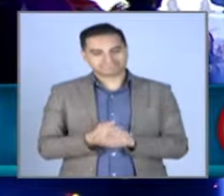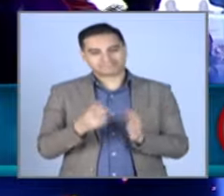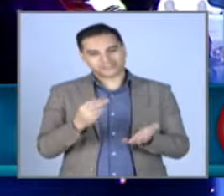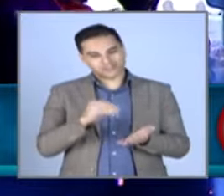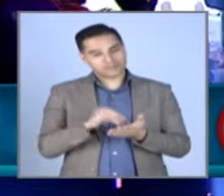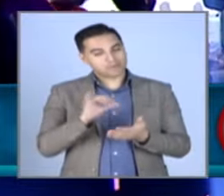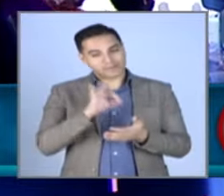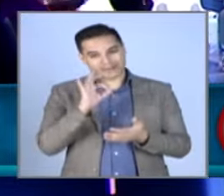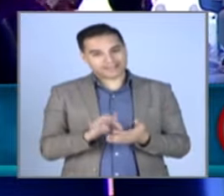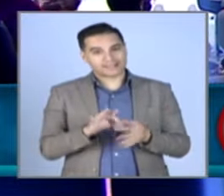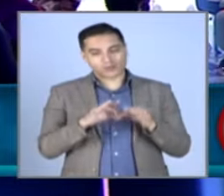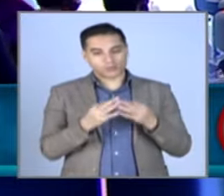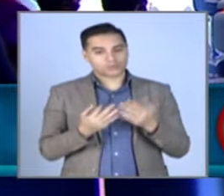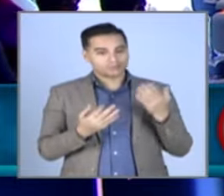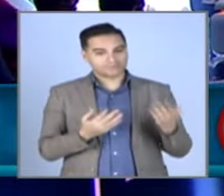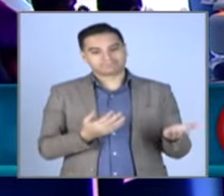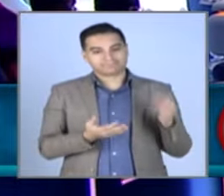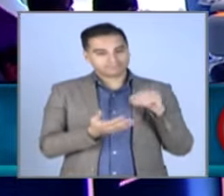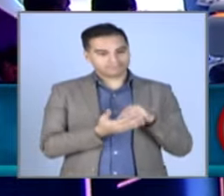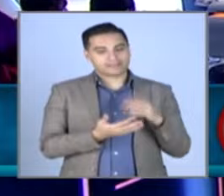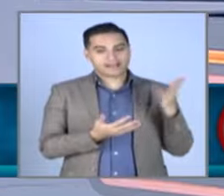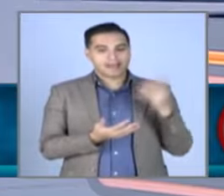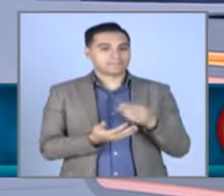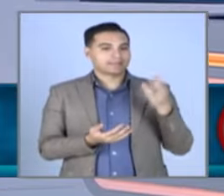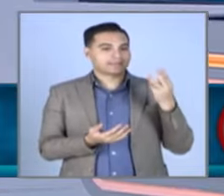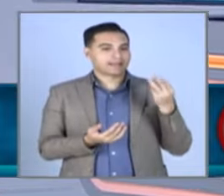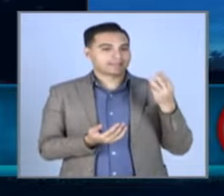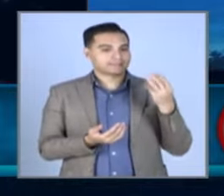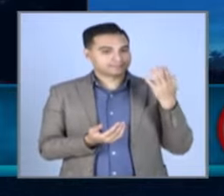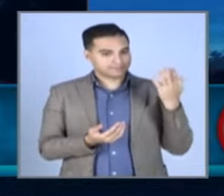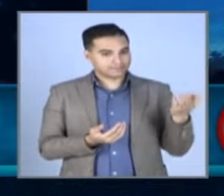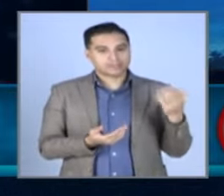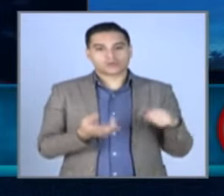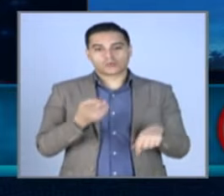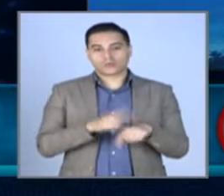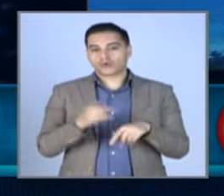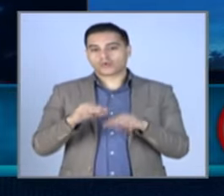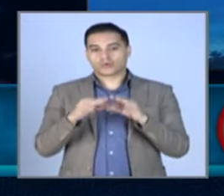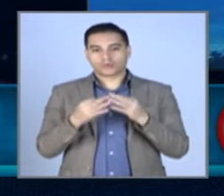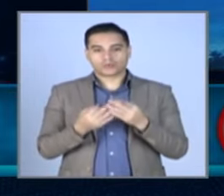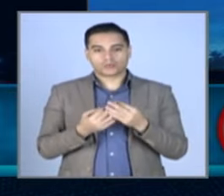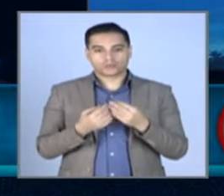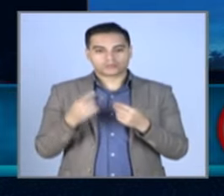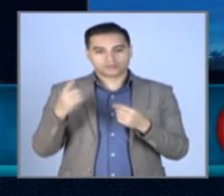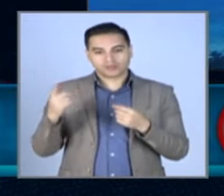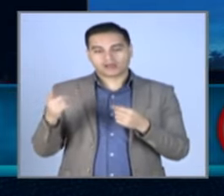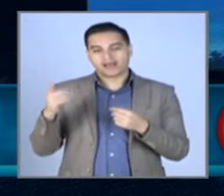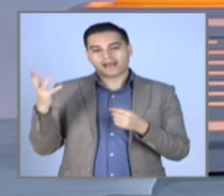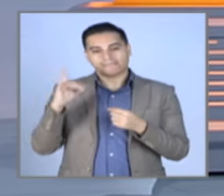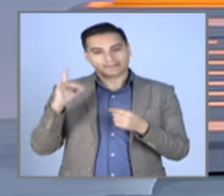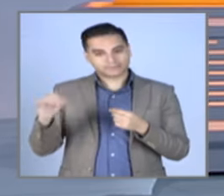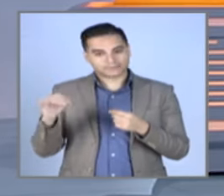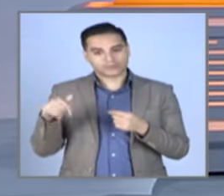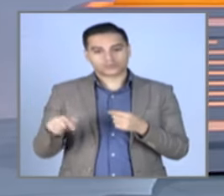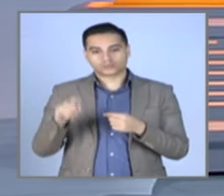20 نقطة مهمين جداً لعائلة البسيوني. عائلة البسيوني النتيجة اتغيرت، 30 عائلة البسيوني، عائلة طه